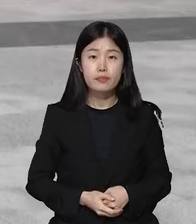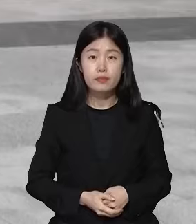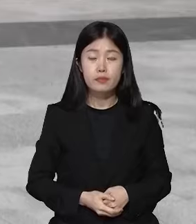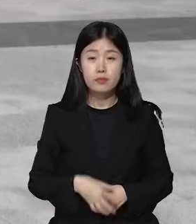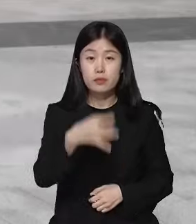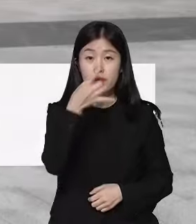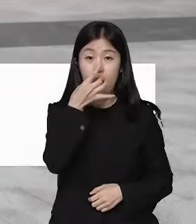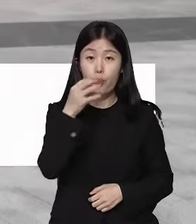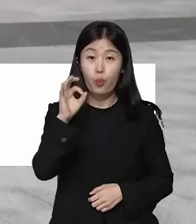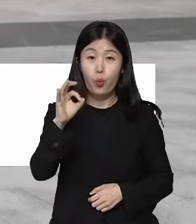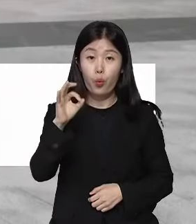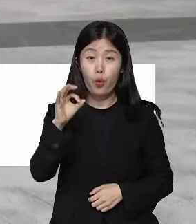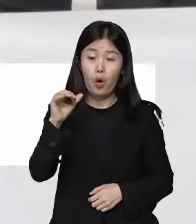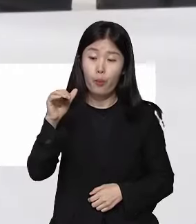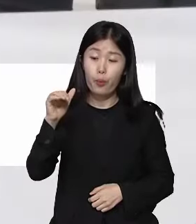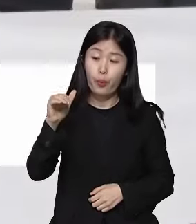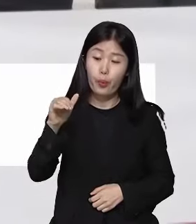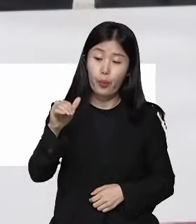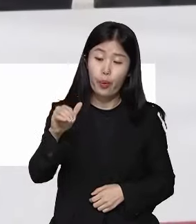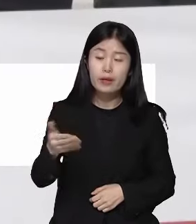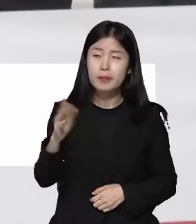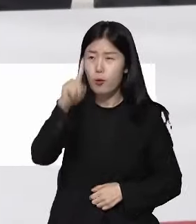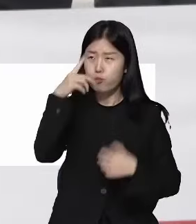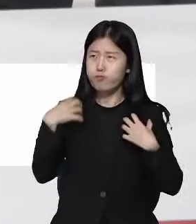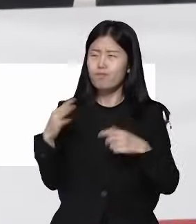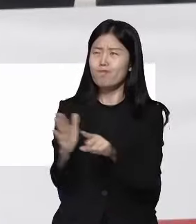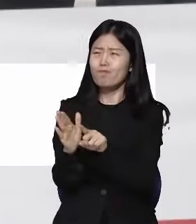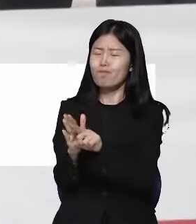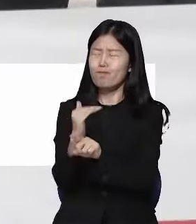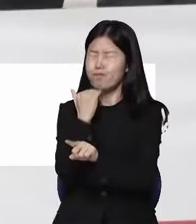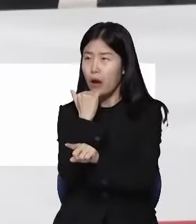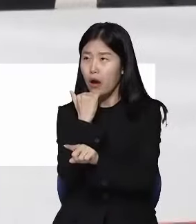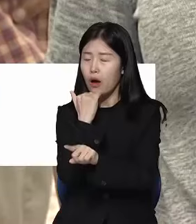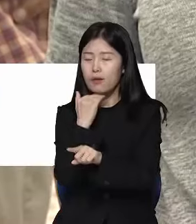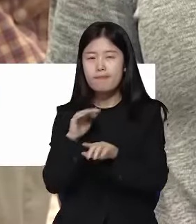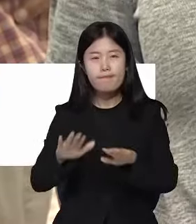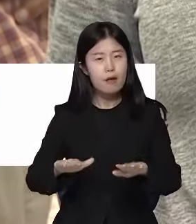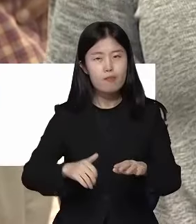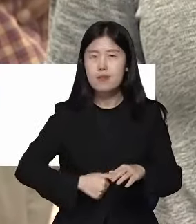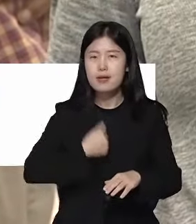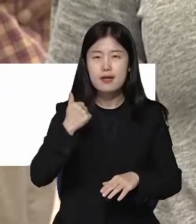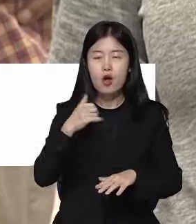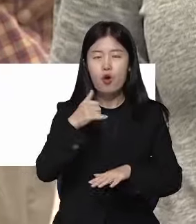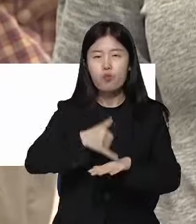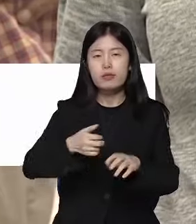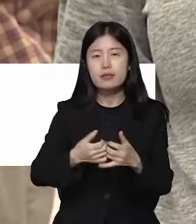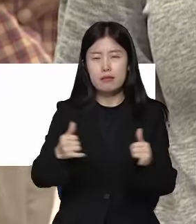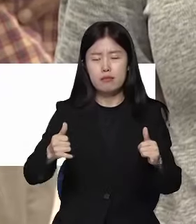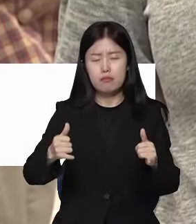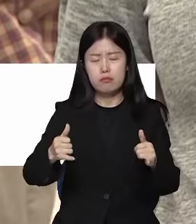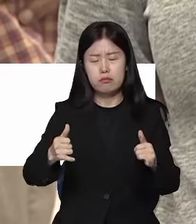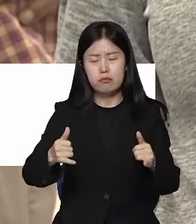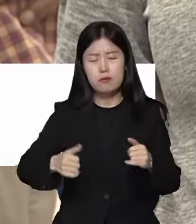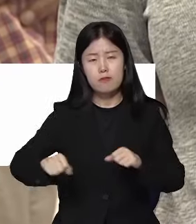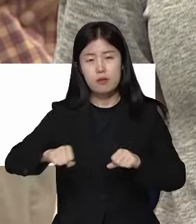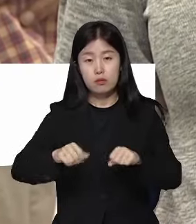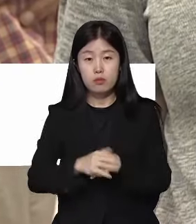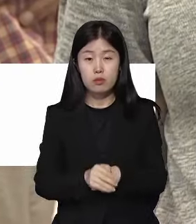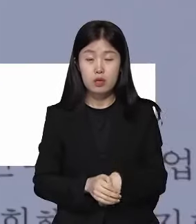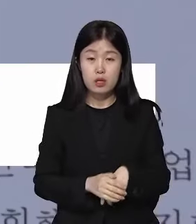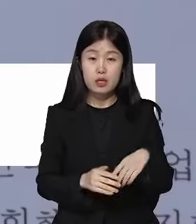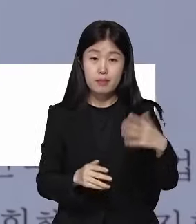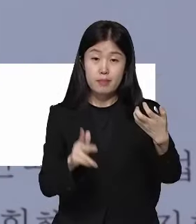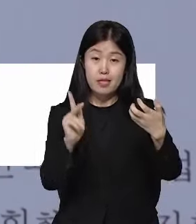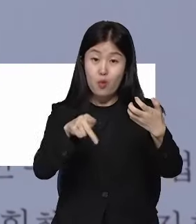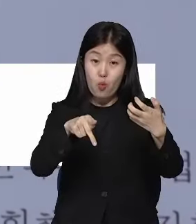쌀값 폭락에도 정부를 믿고 기다리던 농민들이 거리로 나섰습니다. 한가마에 20만 원을 보장하겠다는 정부의